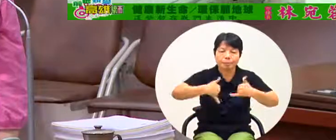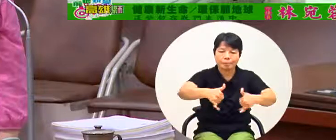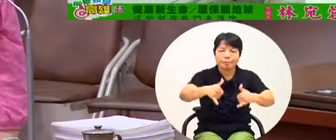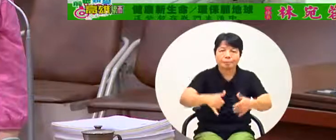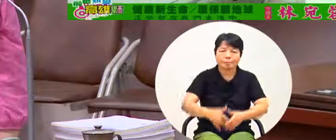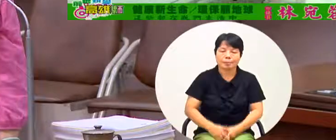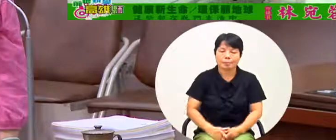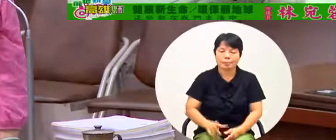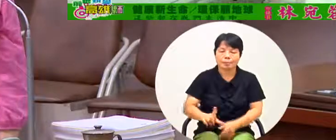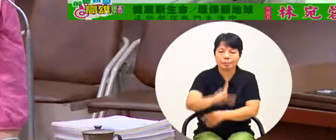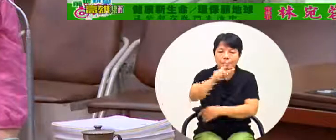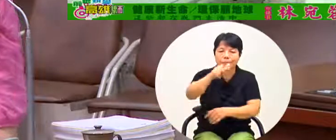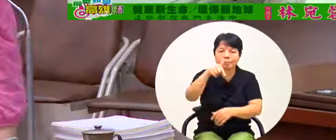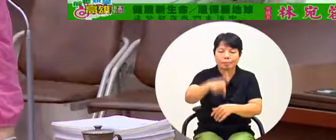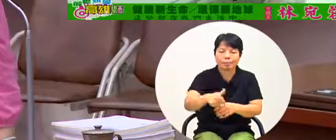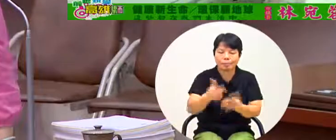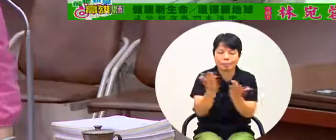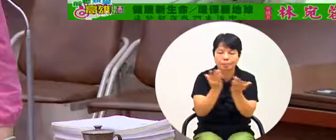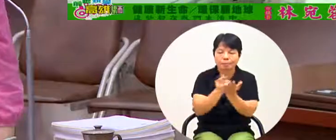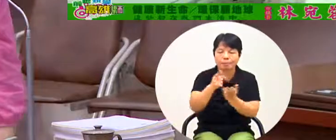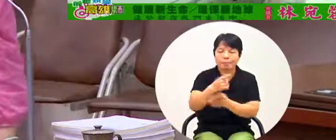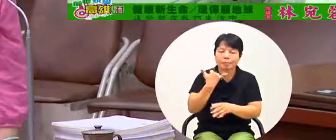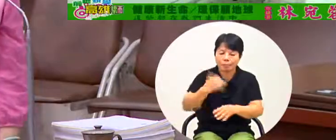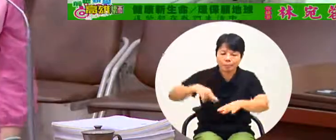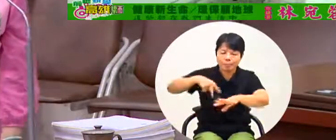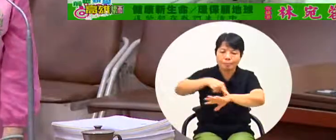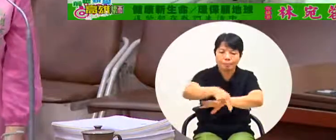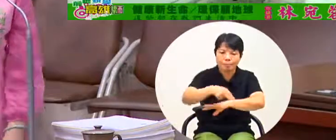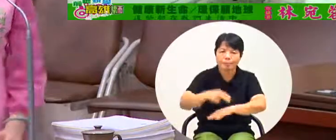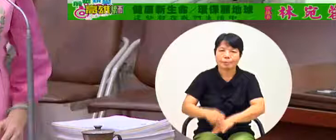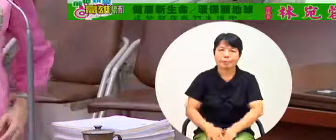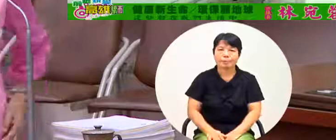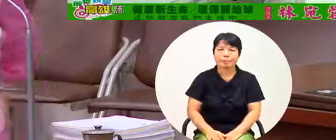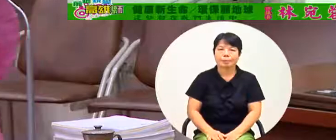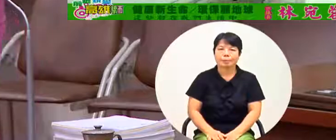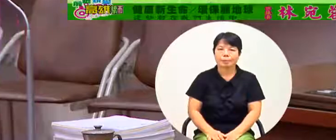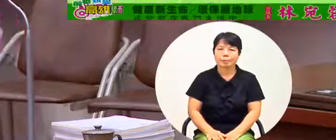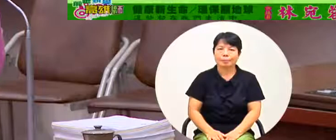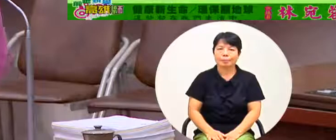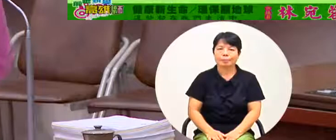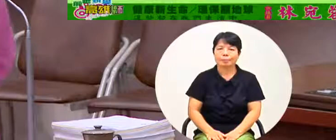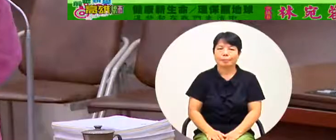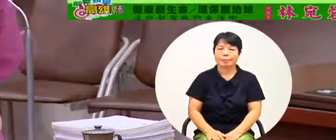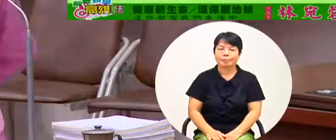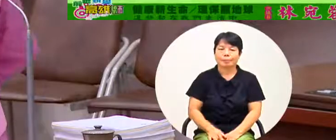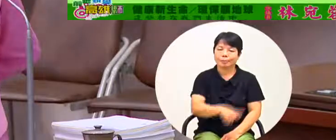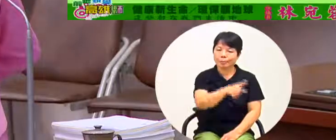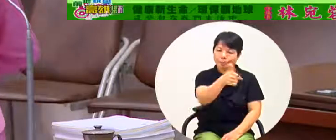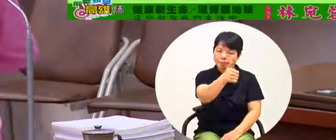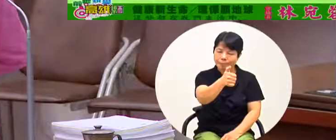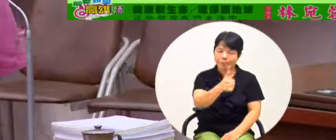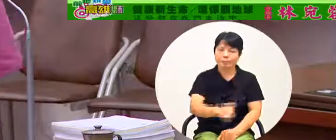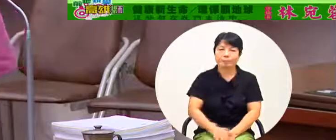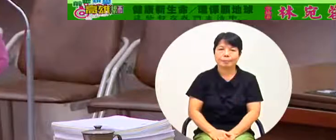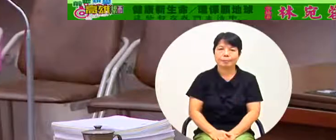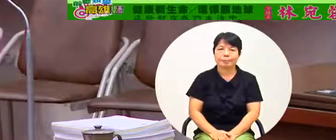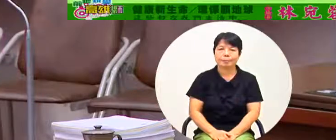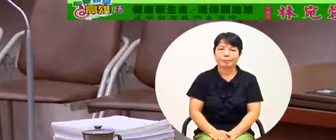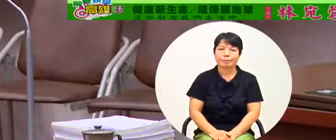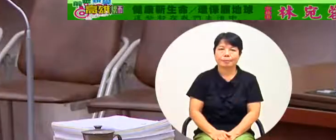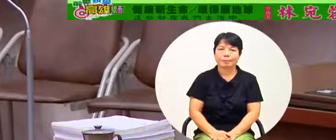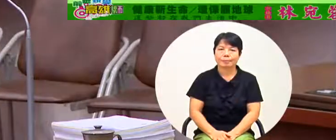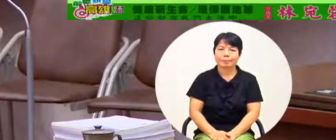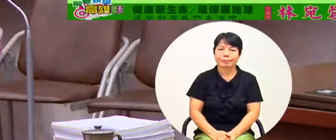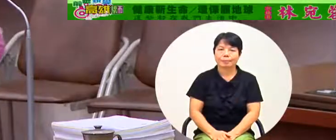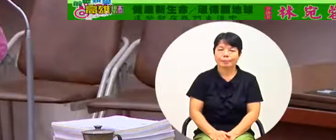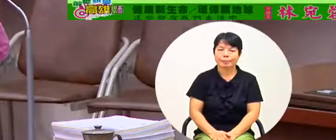通学步道可以，哈，可以走哈，他们是非常的谢谢你们哈。好，来，那我们